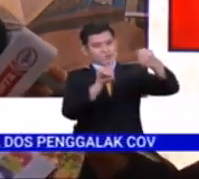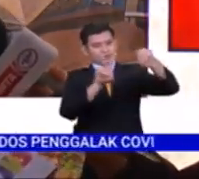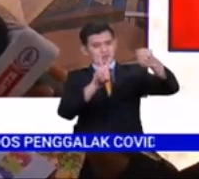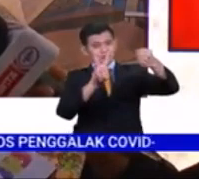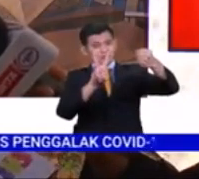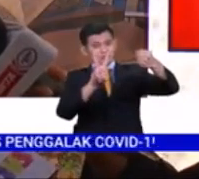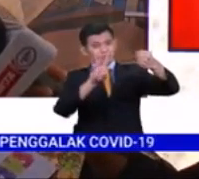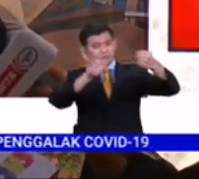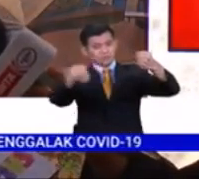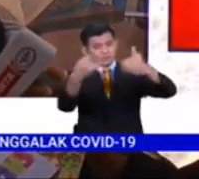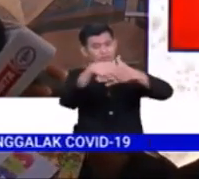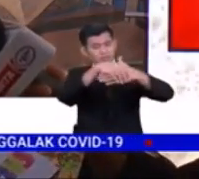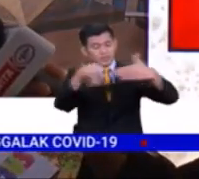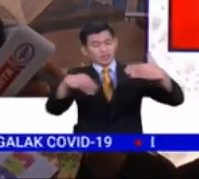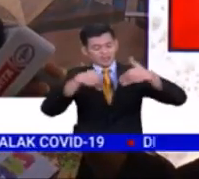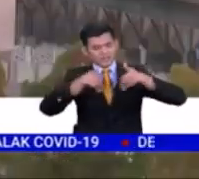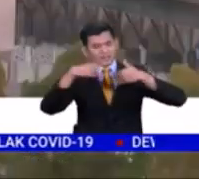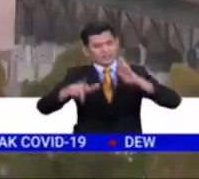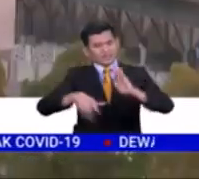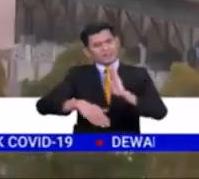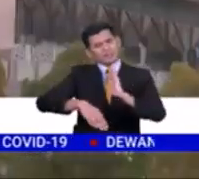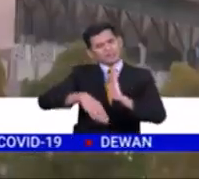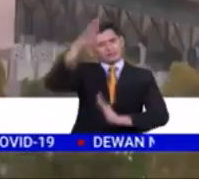baki sikit lagi, insya-Allah mudah-mudahan.